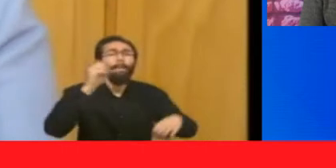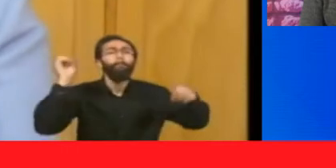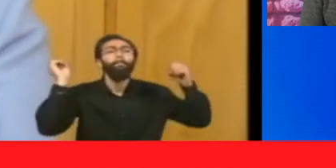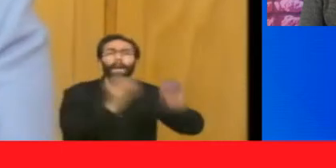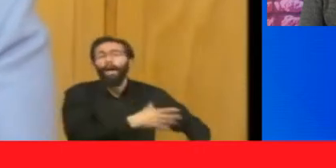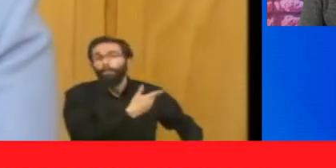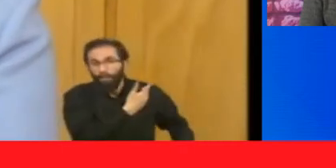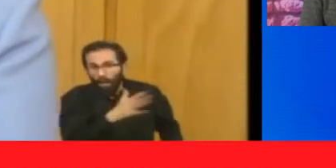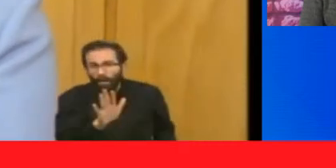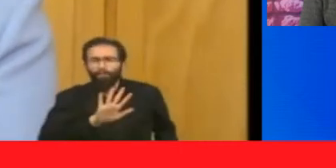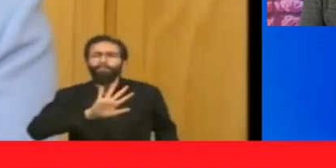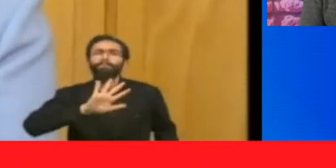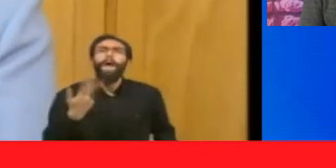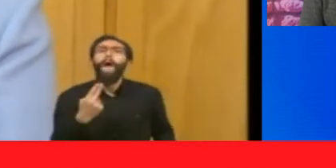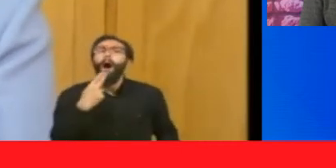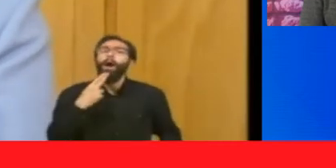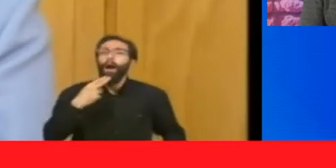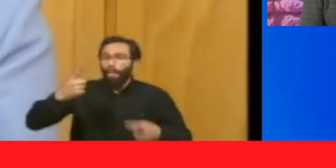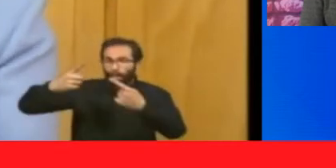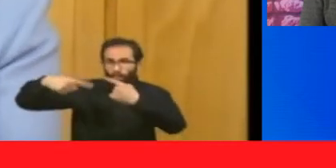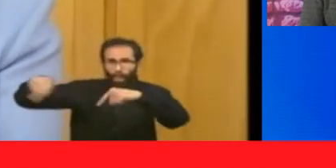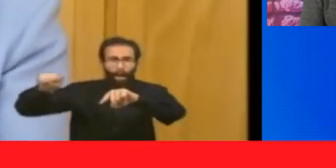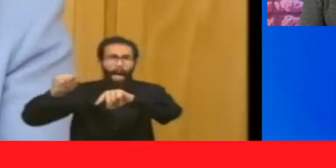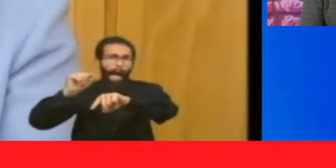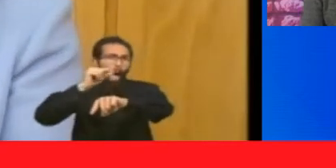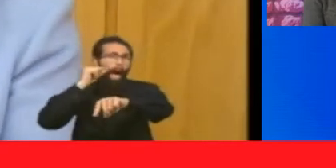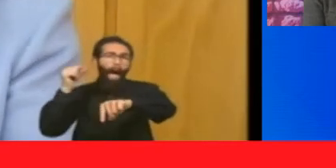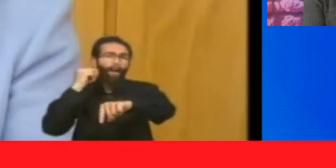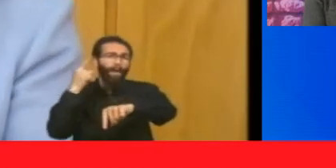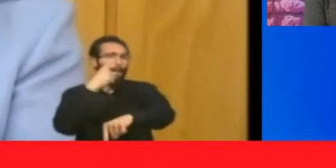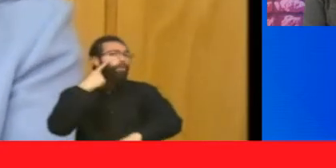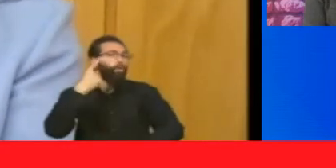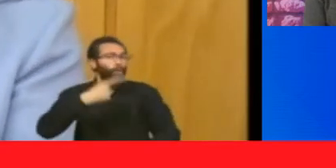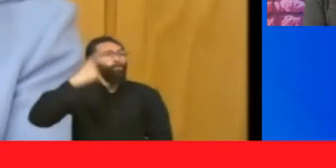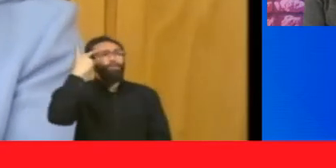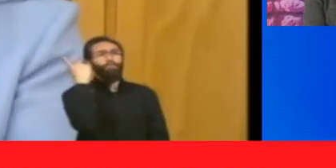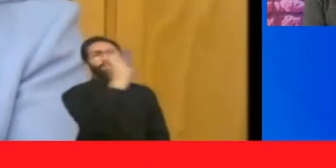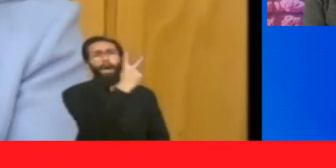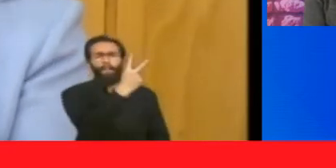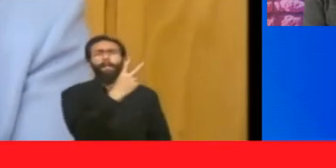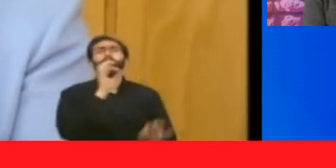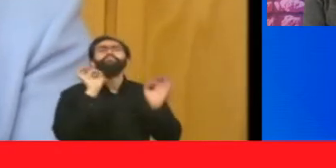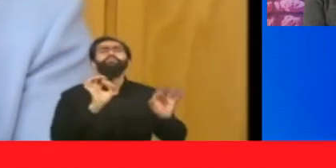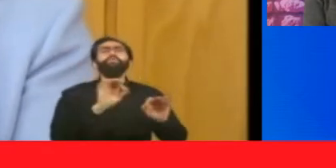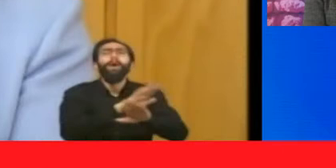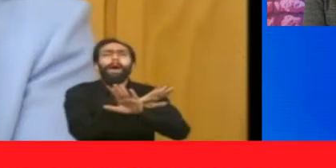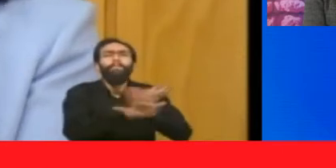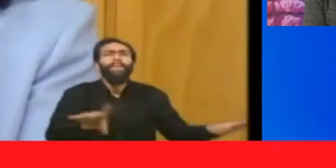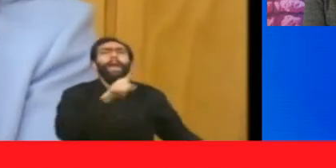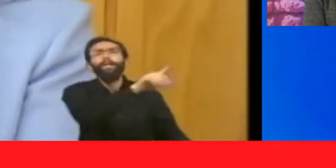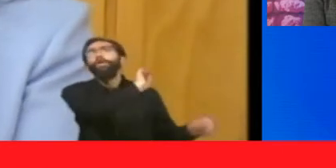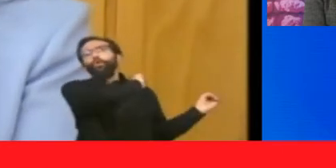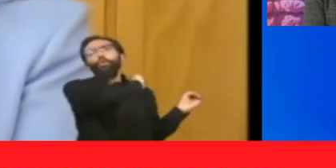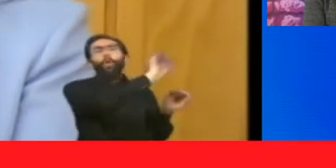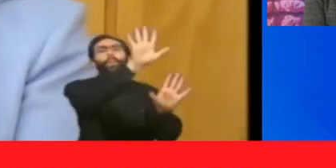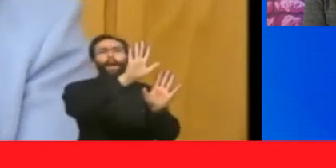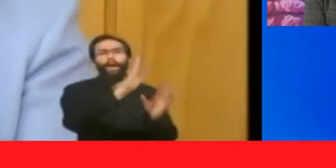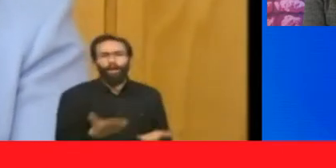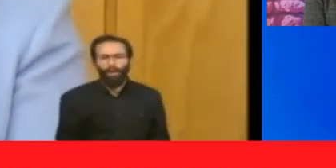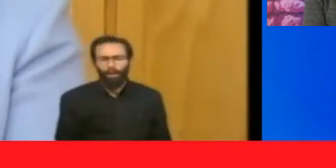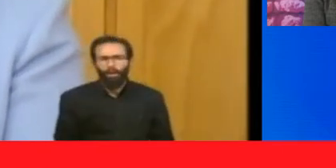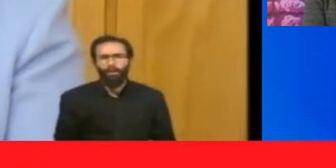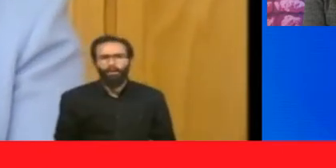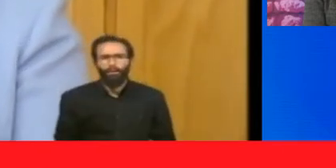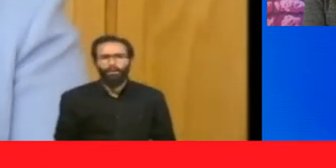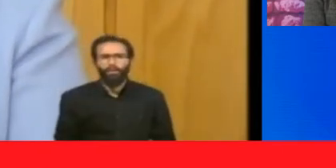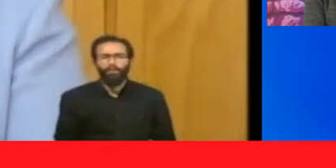kadınlar bu erkek saltanatınızı bitirerek sizi gönderecektir. Bizden söylemesi diyoruz.